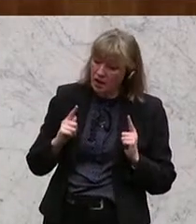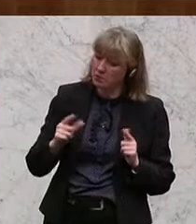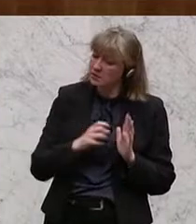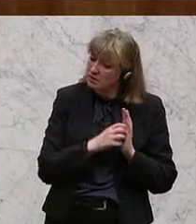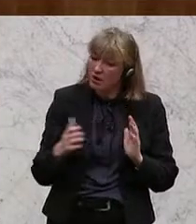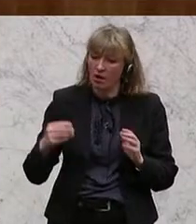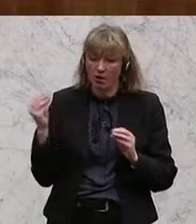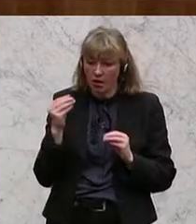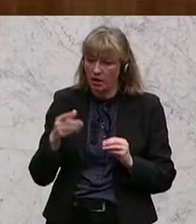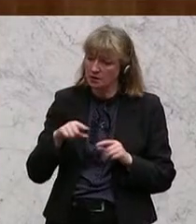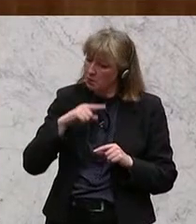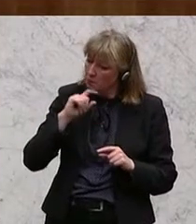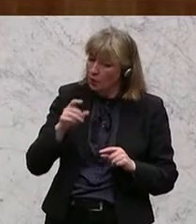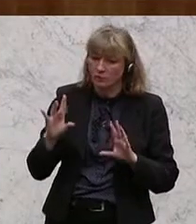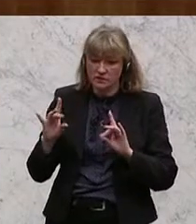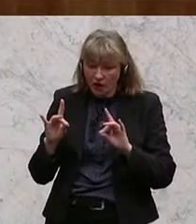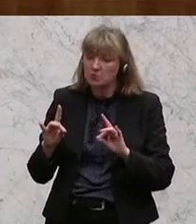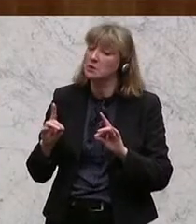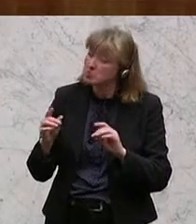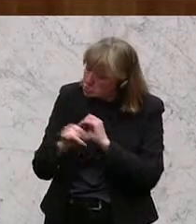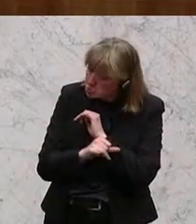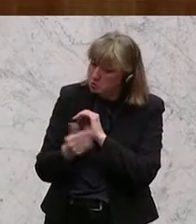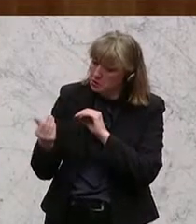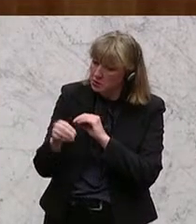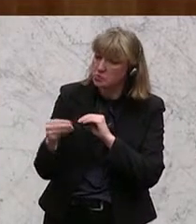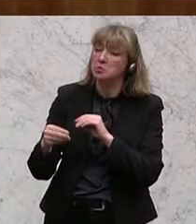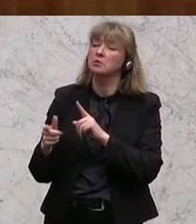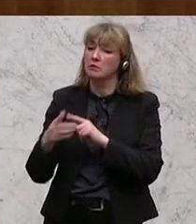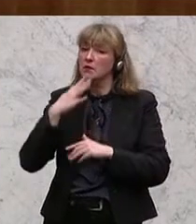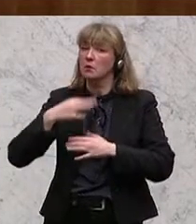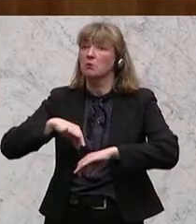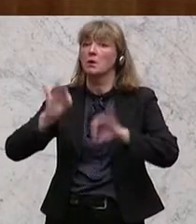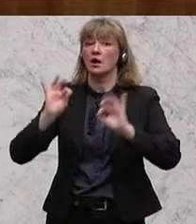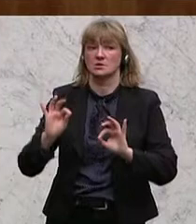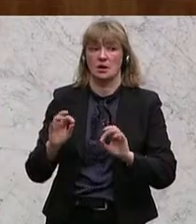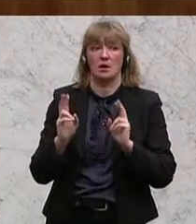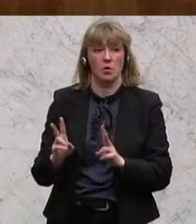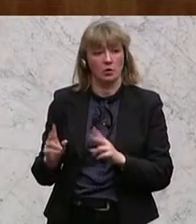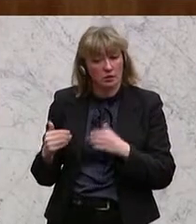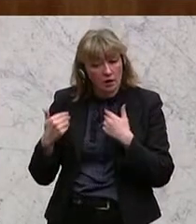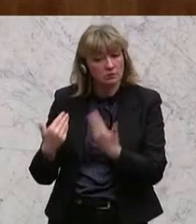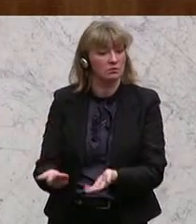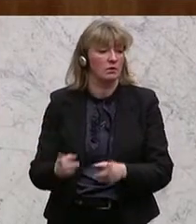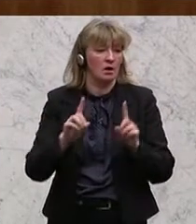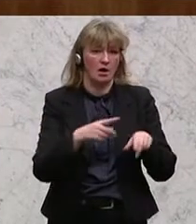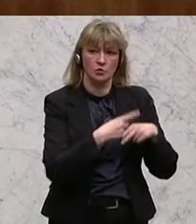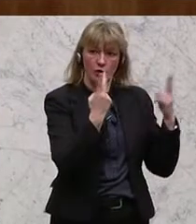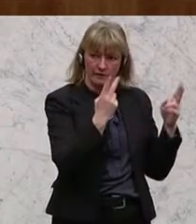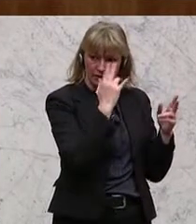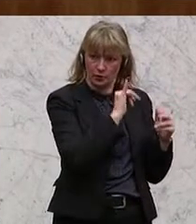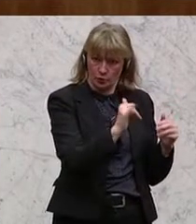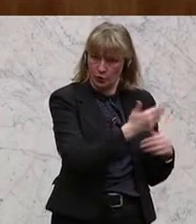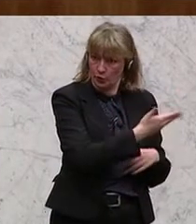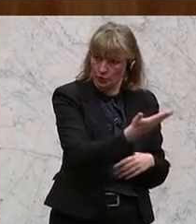Lernens berufstätig Studierenden wesentlich bessere und effizientere Möglichkeiten bieten kann, als es die öffentlichen